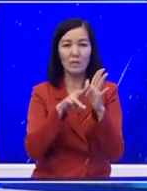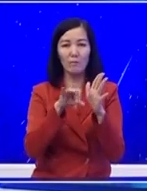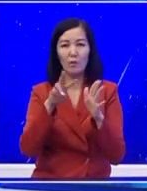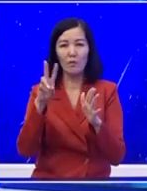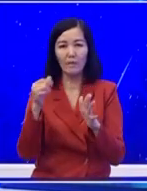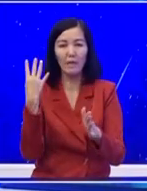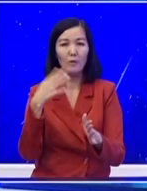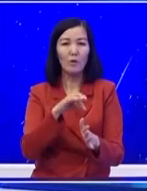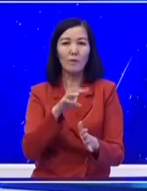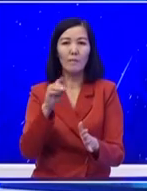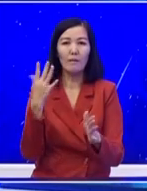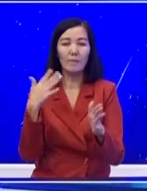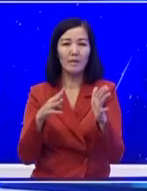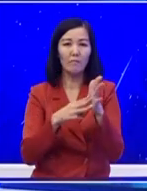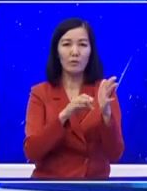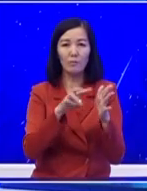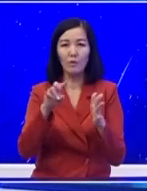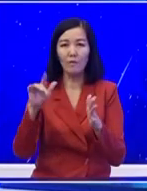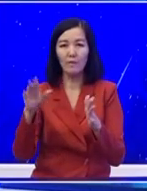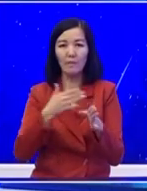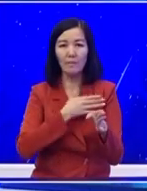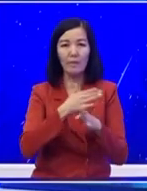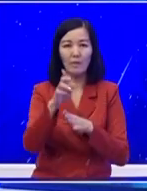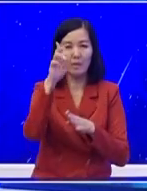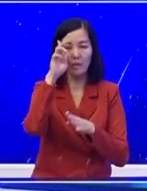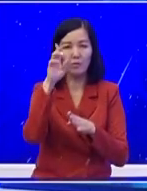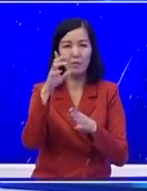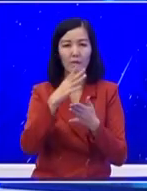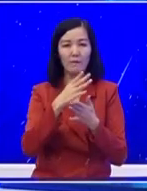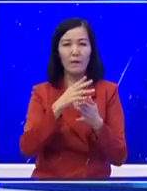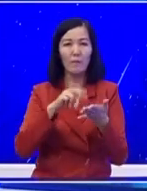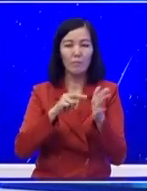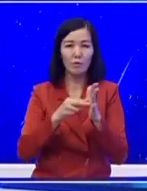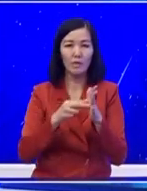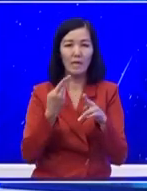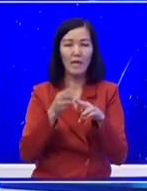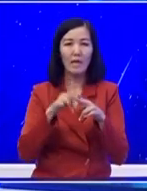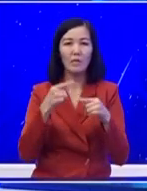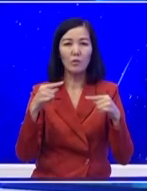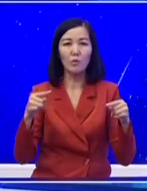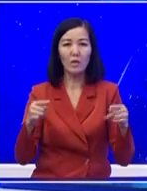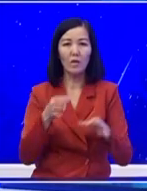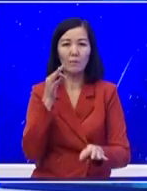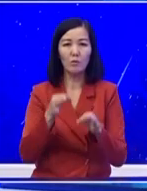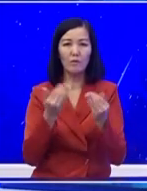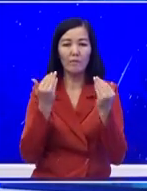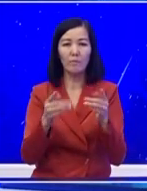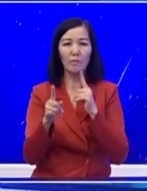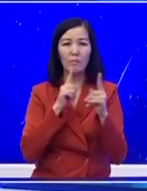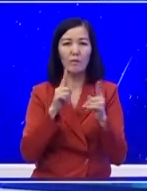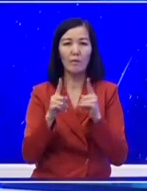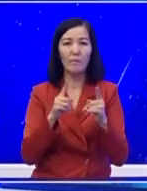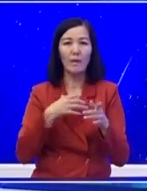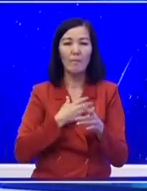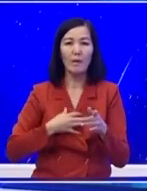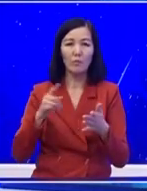40 миллиардов 58 миллионов тенге перечислено из государственных резервов. Эти и другие темы обсуждались во время брифинга по